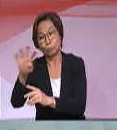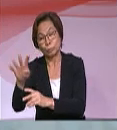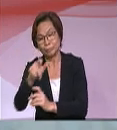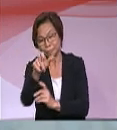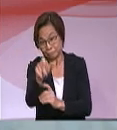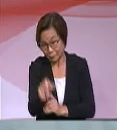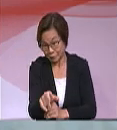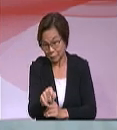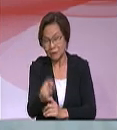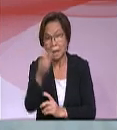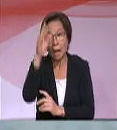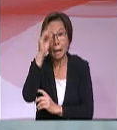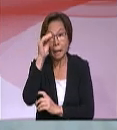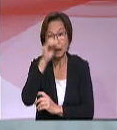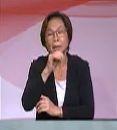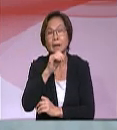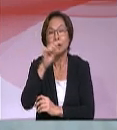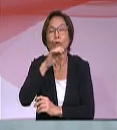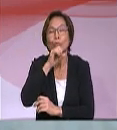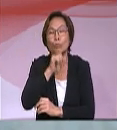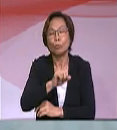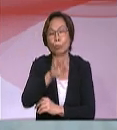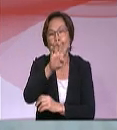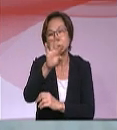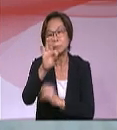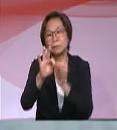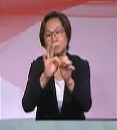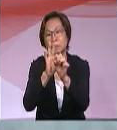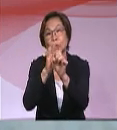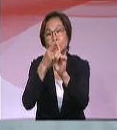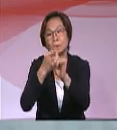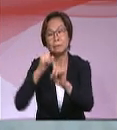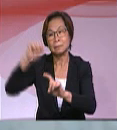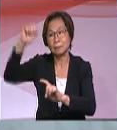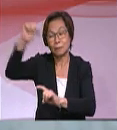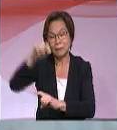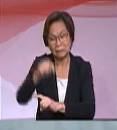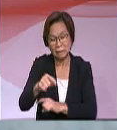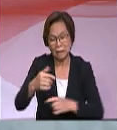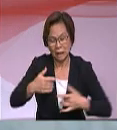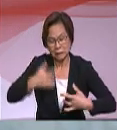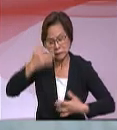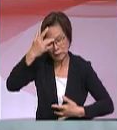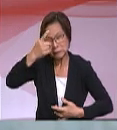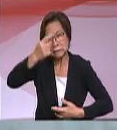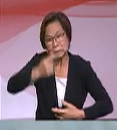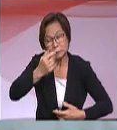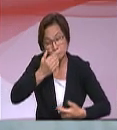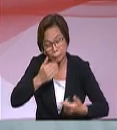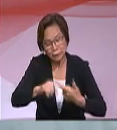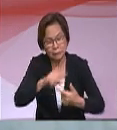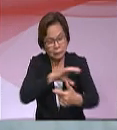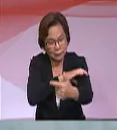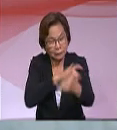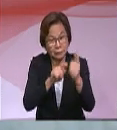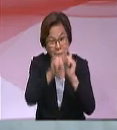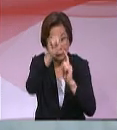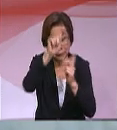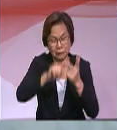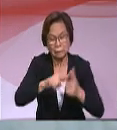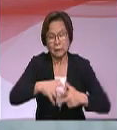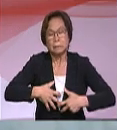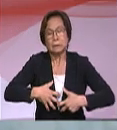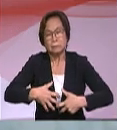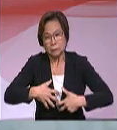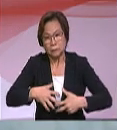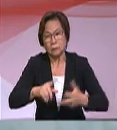95,578, seorang lelaki berusia 49 tahun dari Sabah. Beliau mempunyai penyakit kencing manis, darah tinggi,